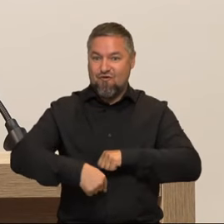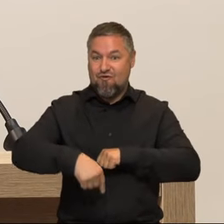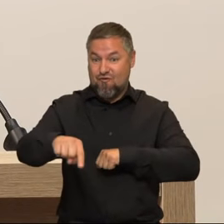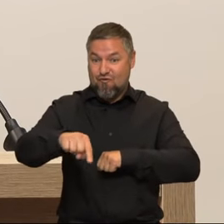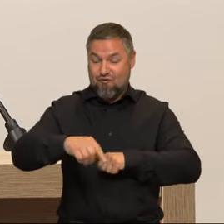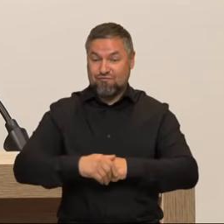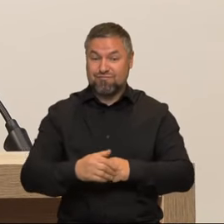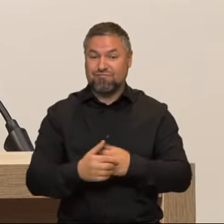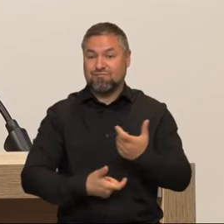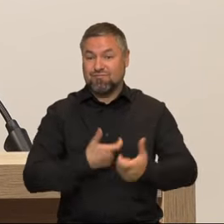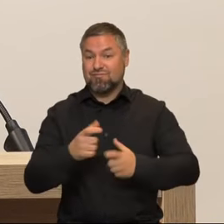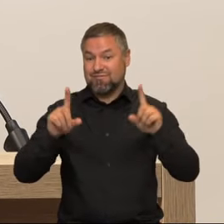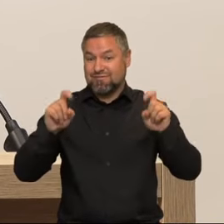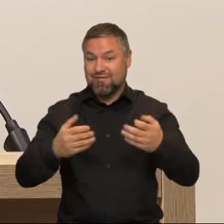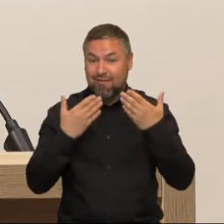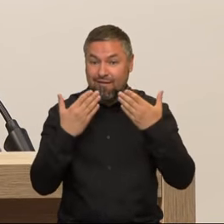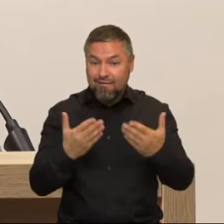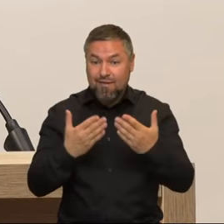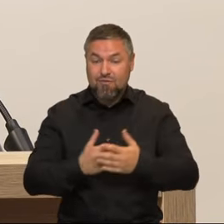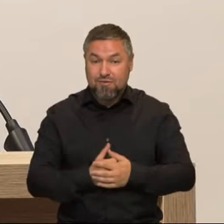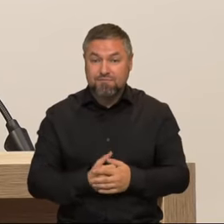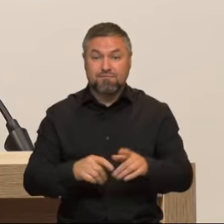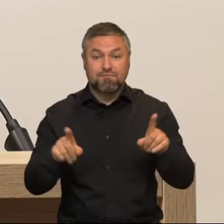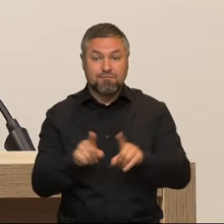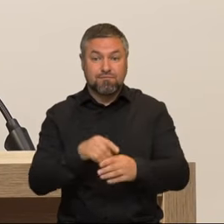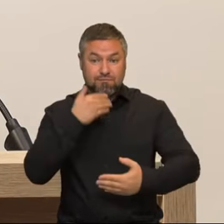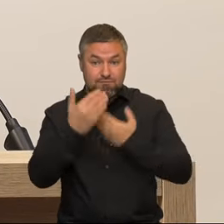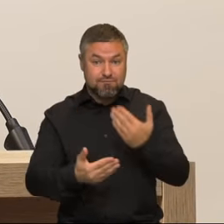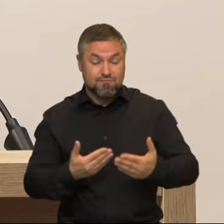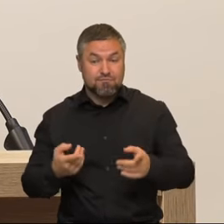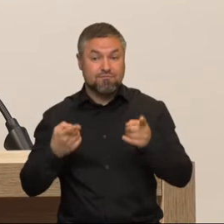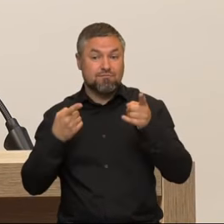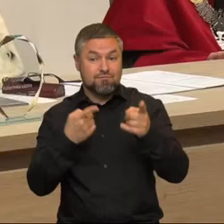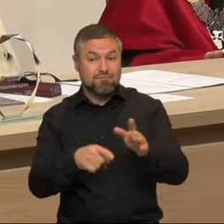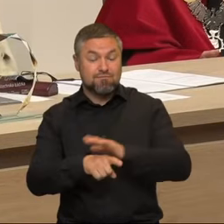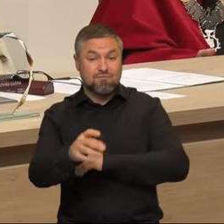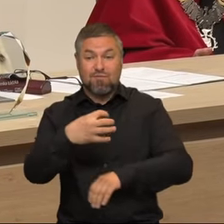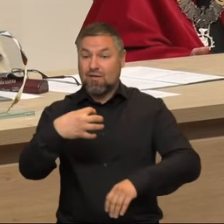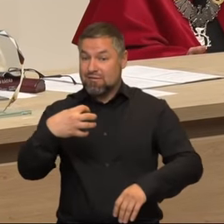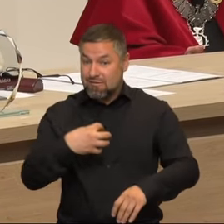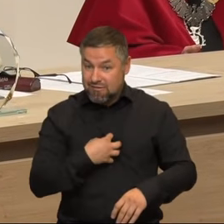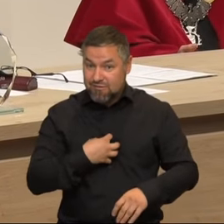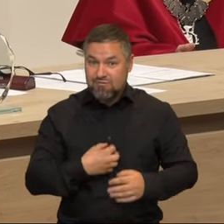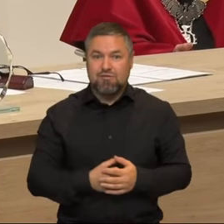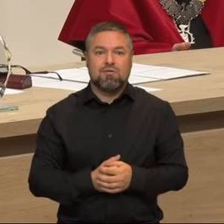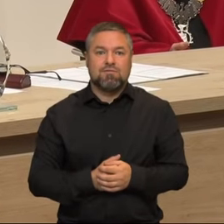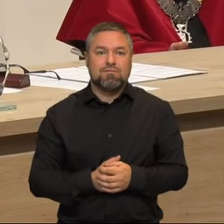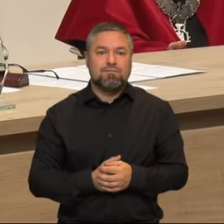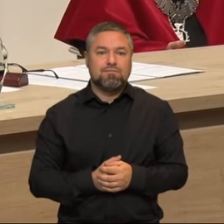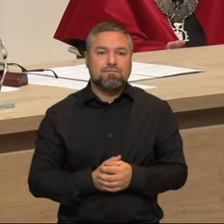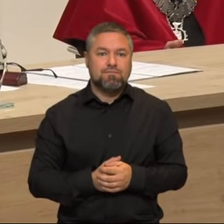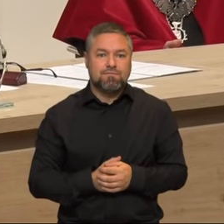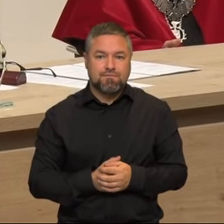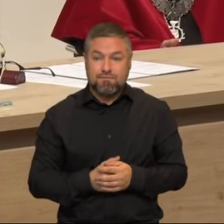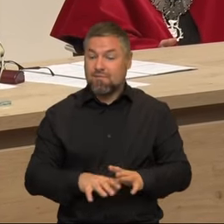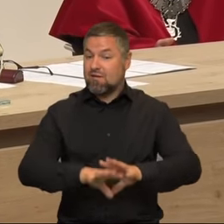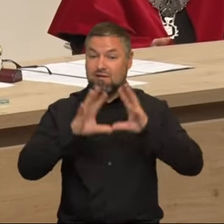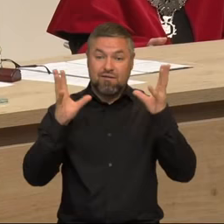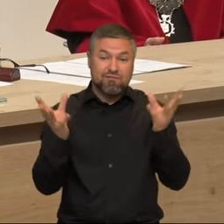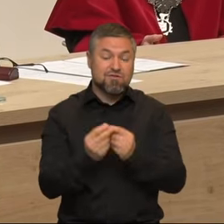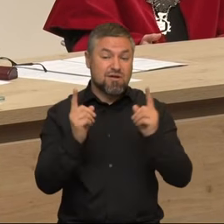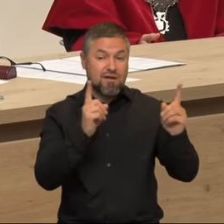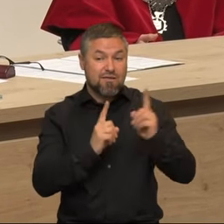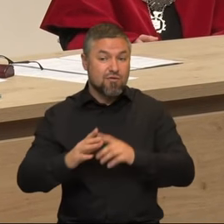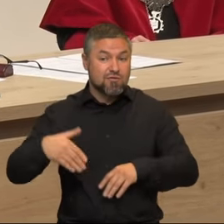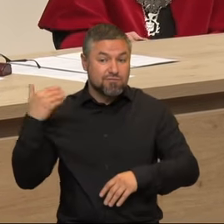rozpoczynającym się właśnie roku akademickim. Również te życzenia kieruję do magnificencji rektora oraz wszystkich